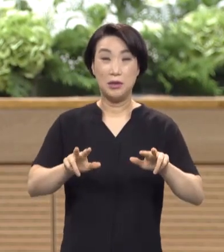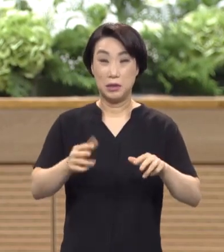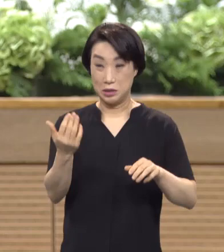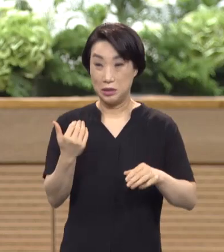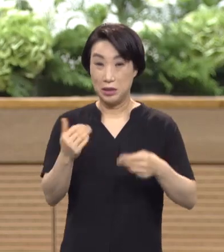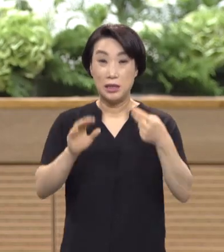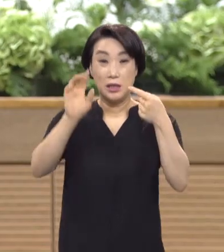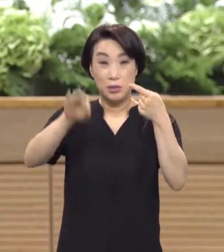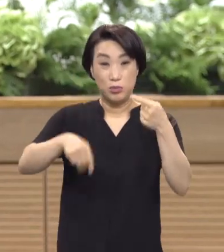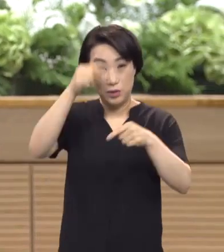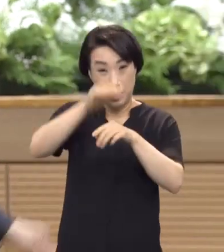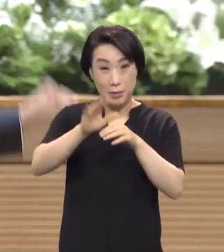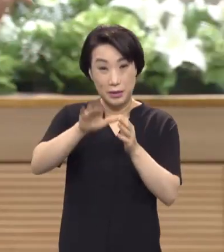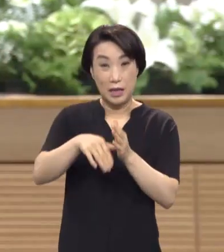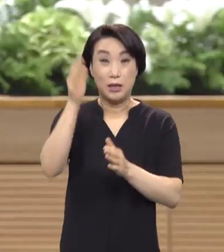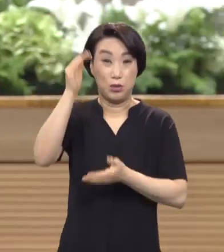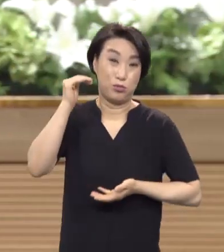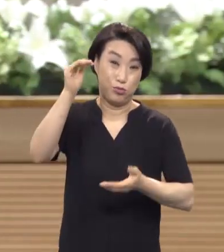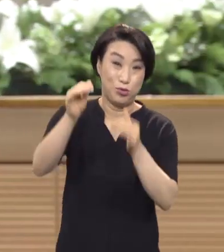때 그랬어요.